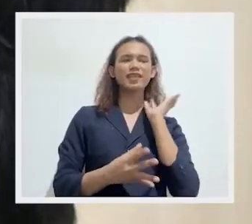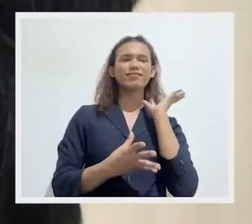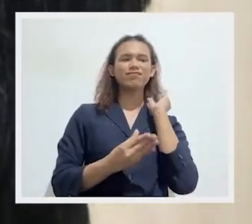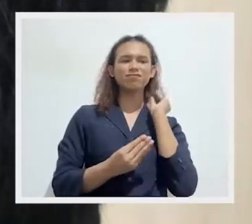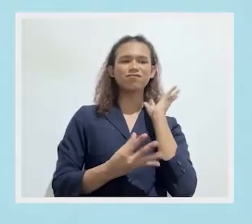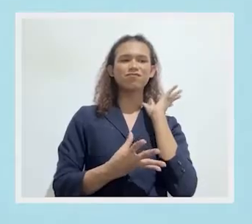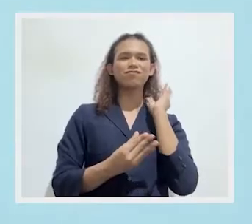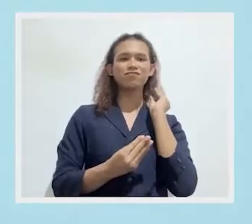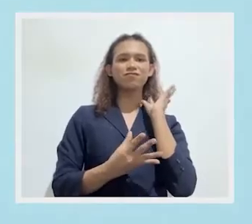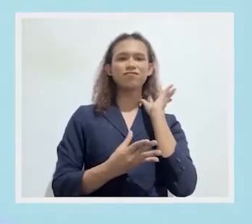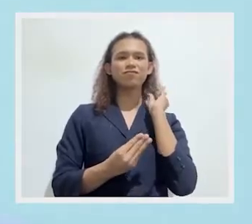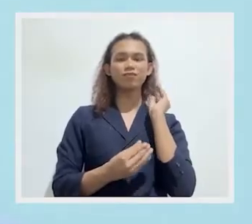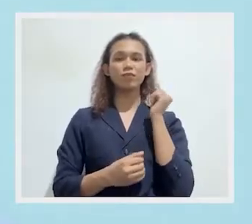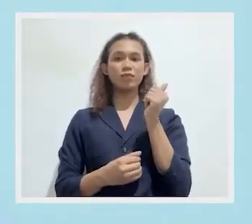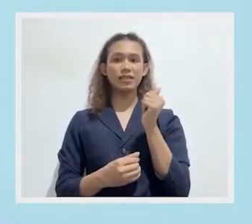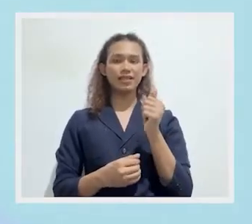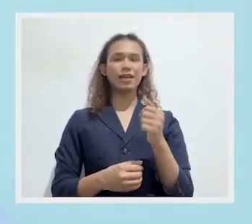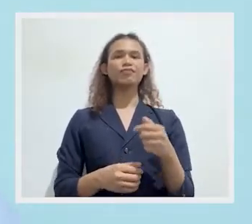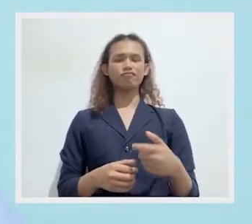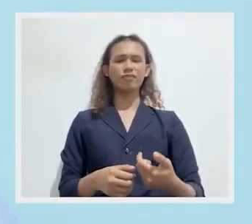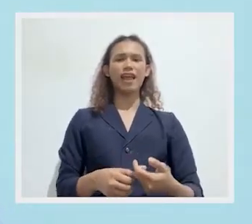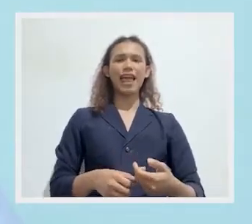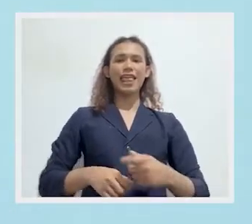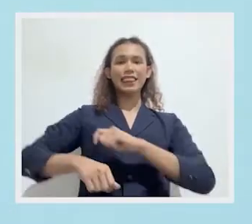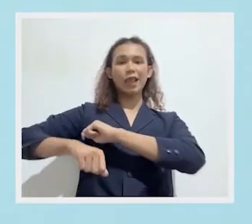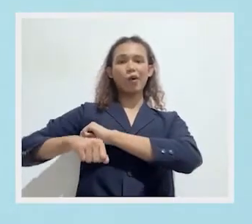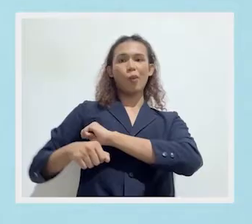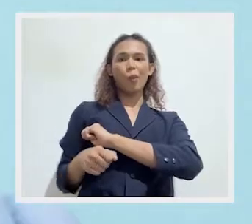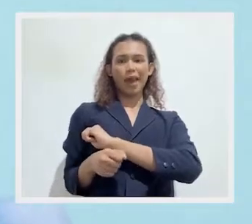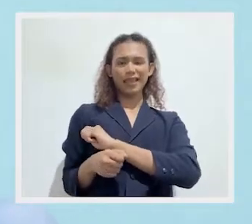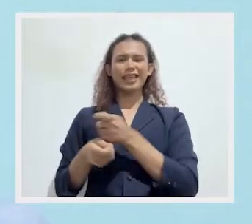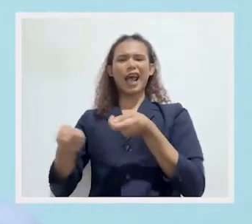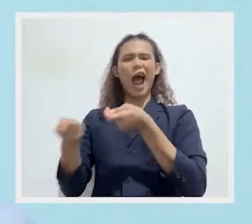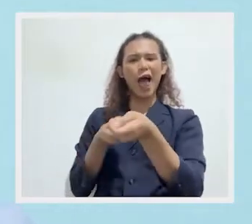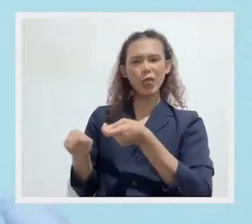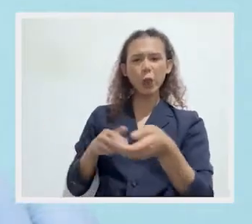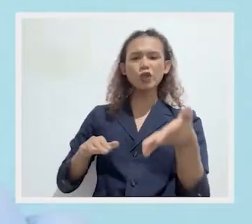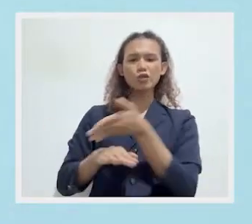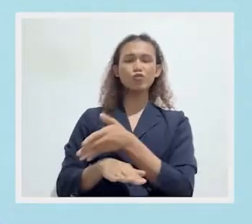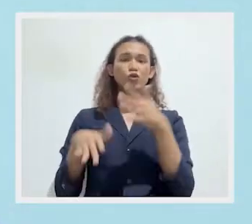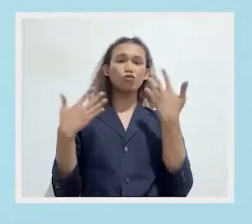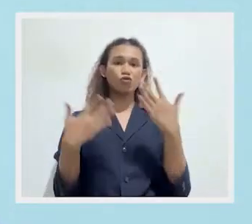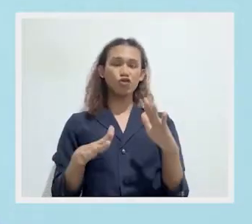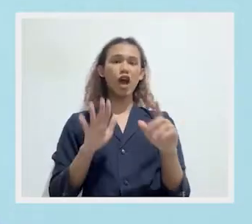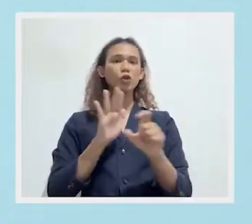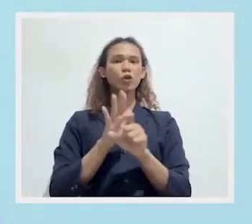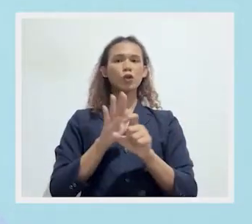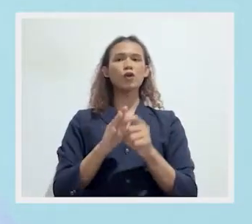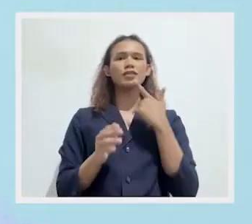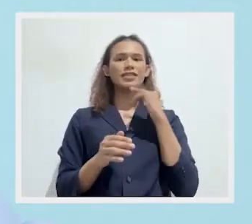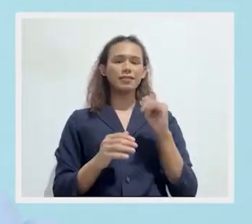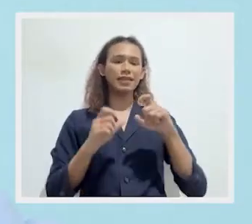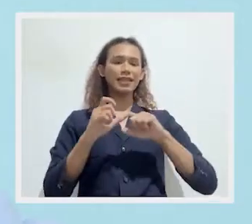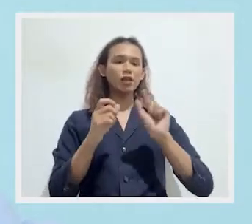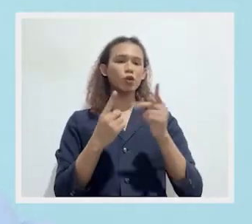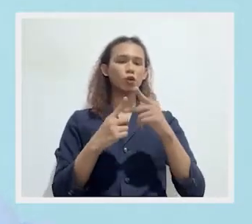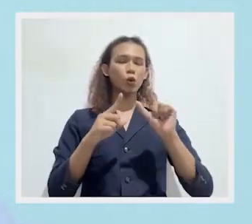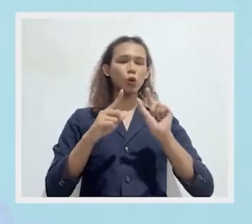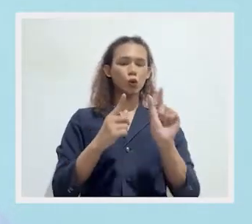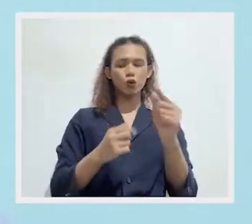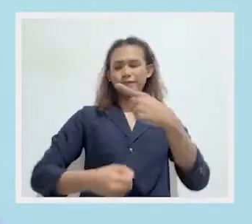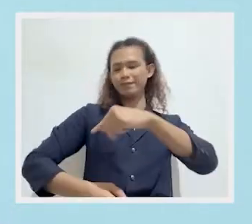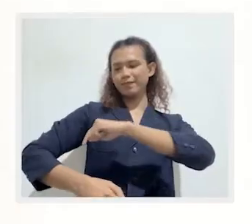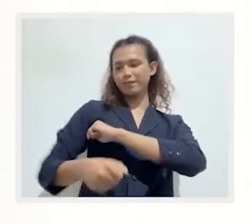rasakan denyut nadi tersebut. Pastikan termometer telah ditera dan dikalibrasi. Lakukan pengukuran suhu pada bagian